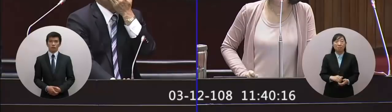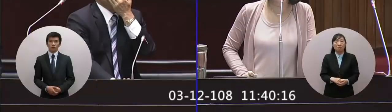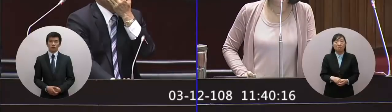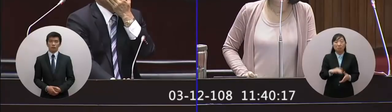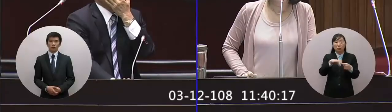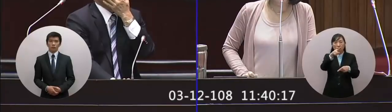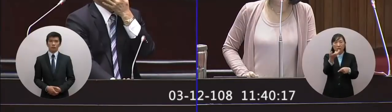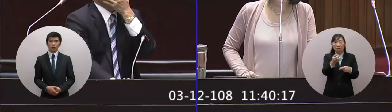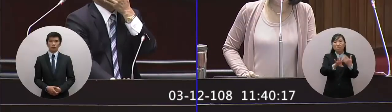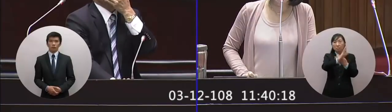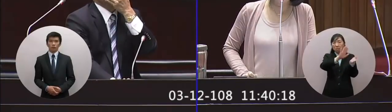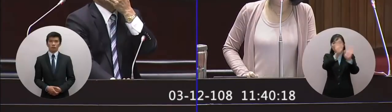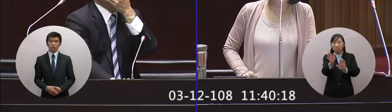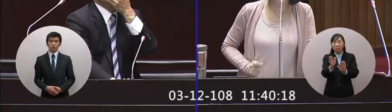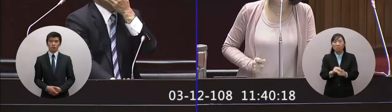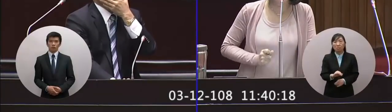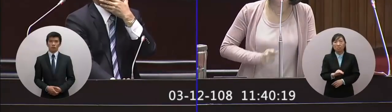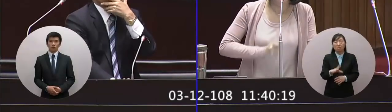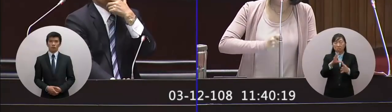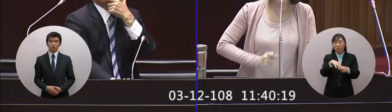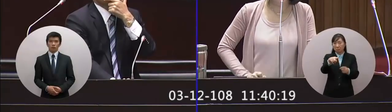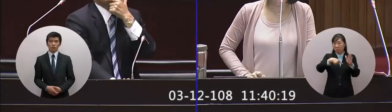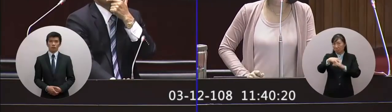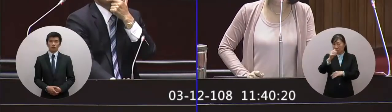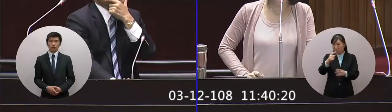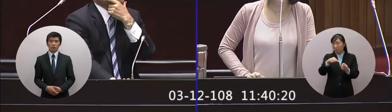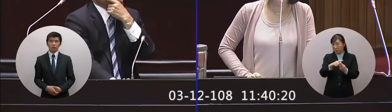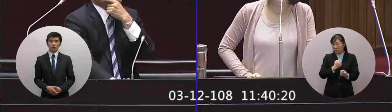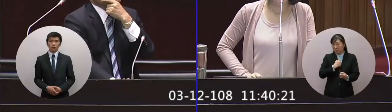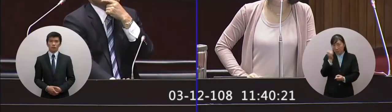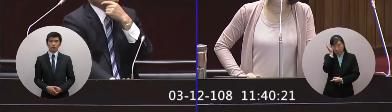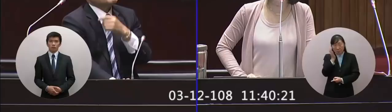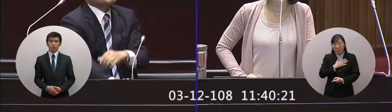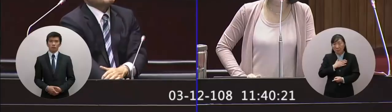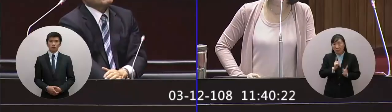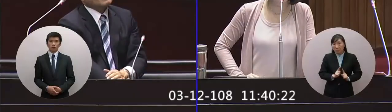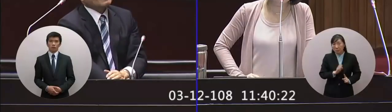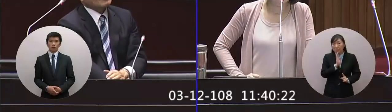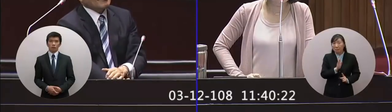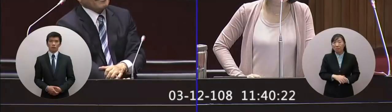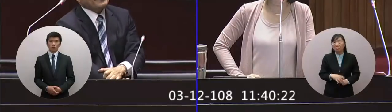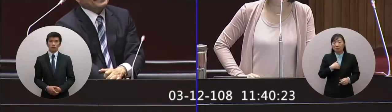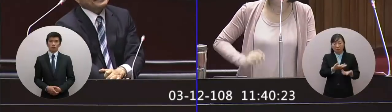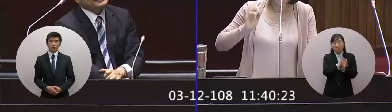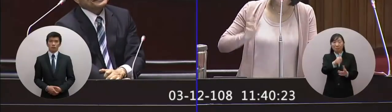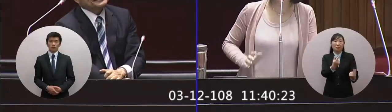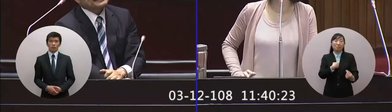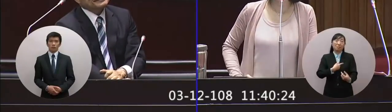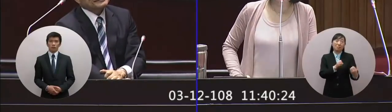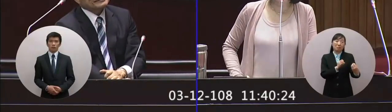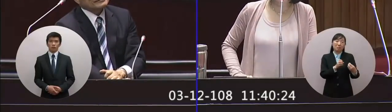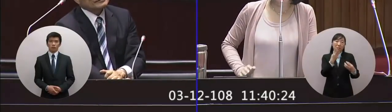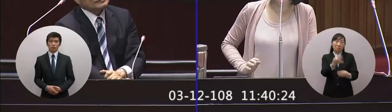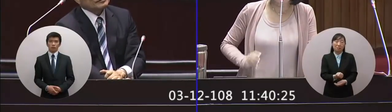国际案例，我想院长很深受启发跟感动，当然包括部长，我们多次讨论。我们看看国